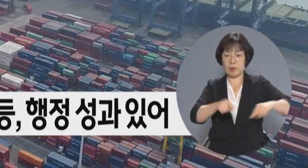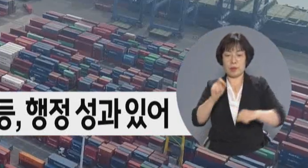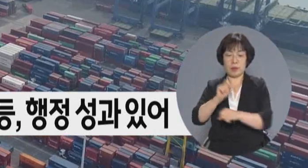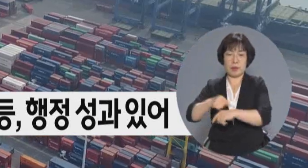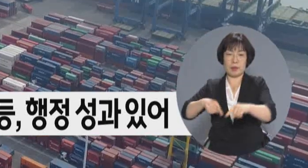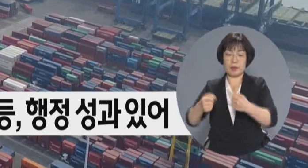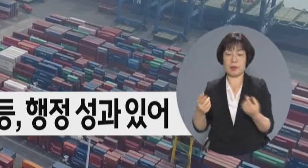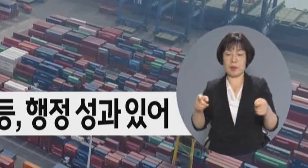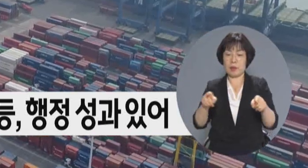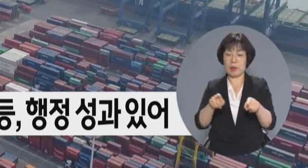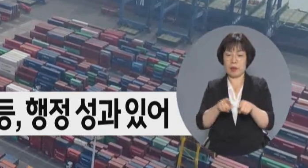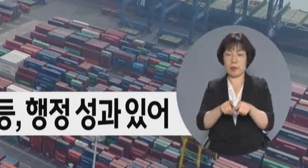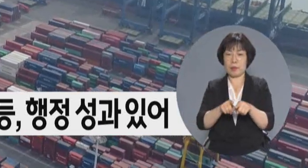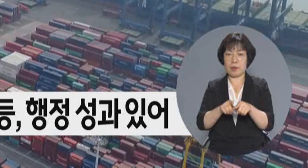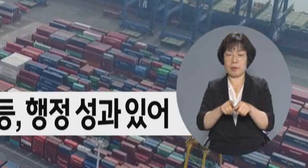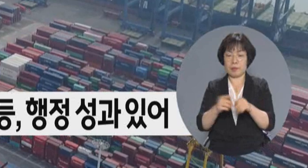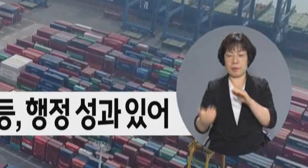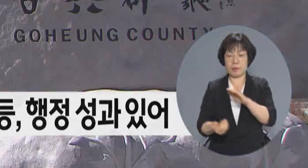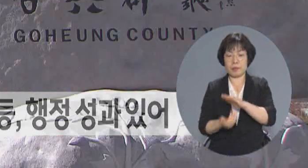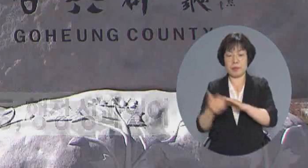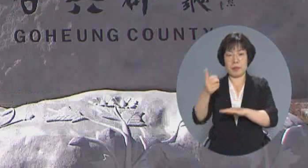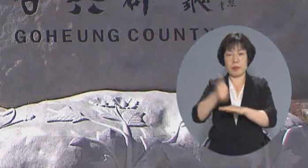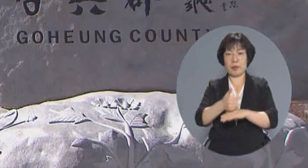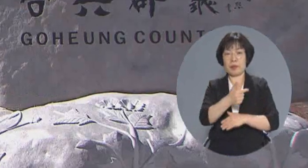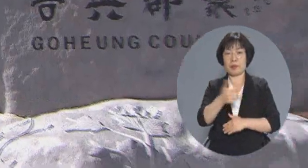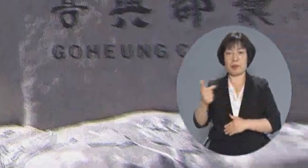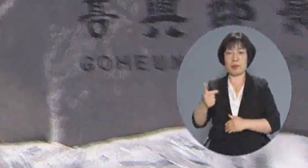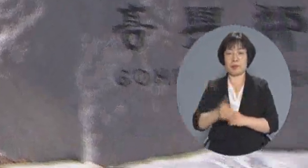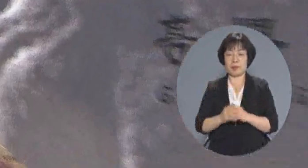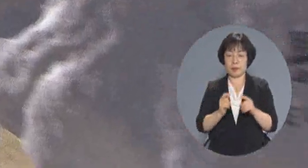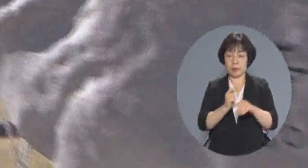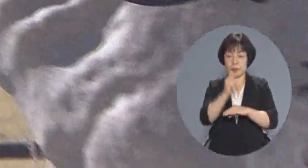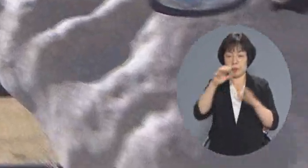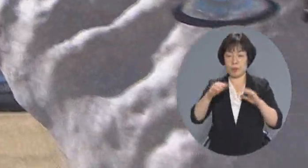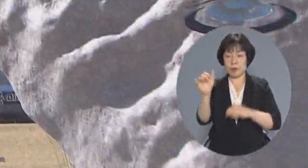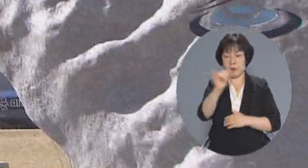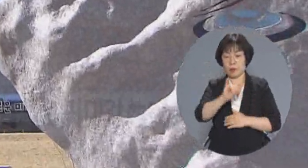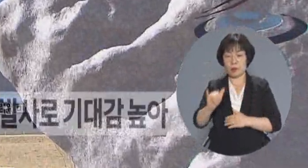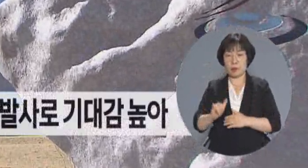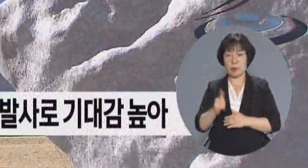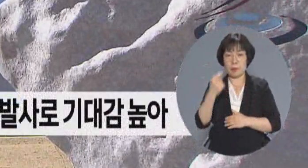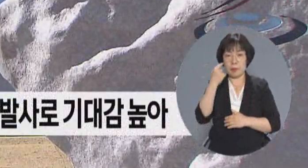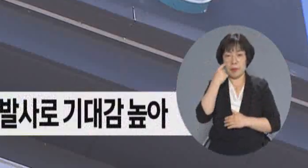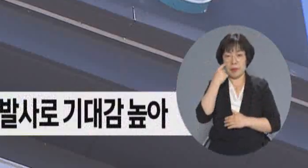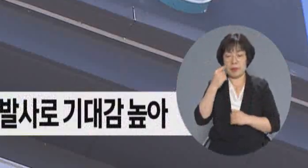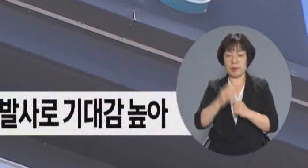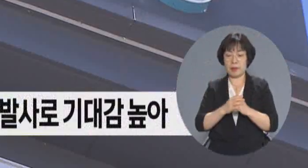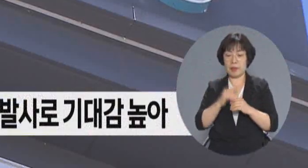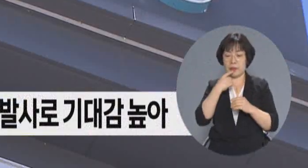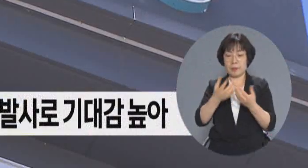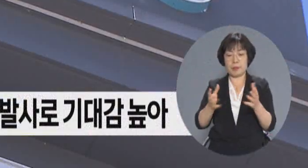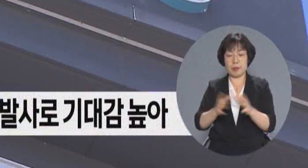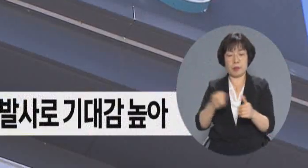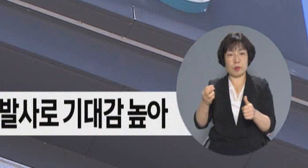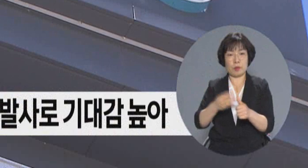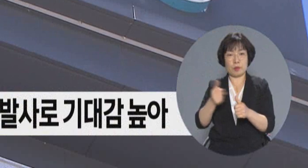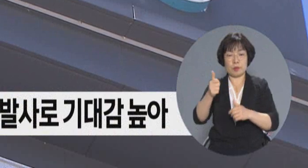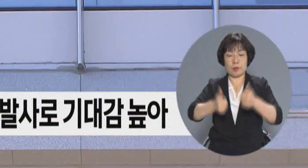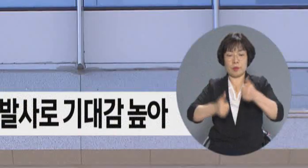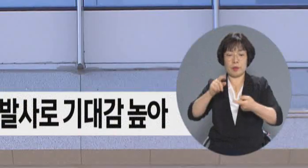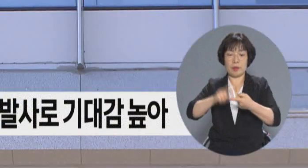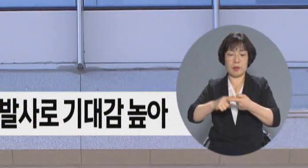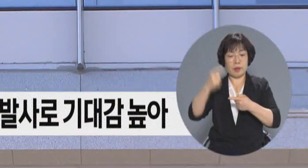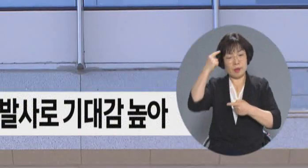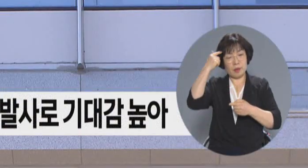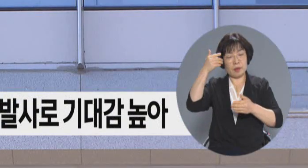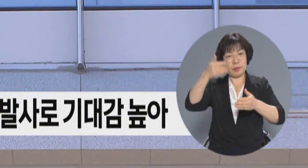이끌어낸 작지 않은 결과였습니다. 고흥에서는 전국적으로 눈길을 끌었던 민주당 군수 후보 경선이 기대에 못